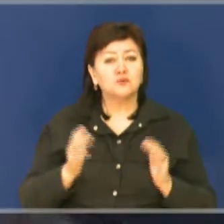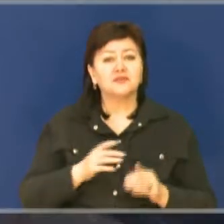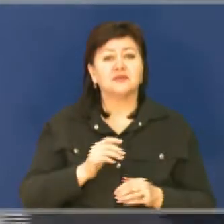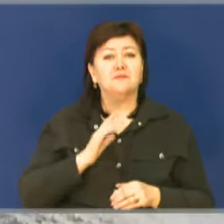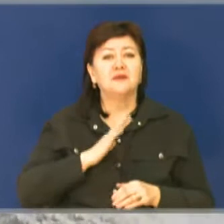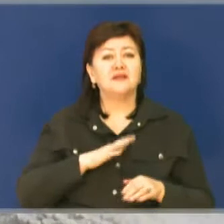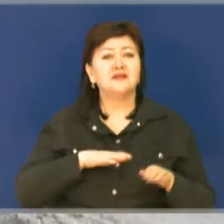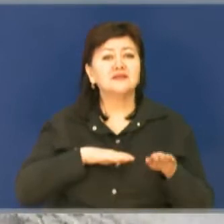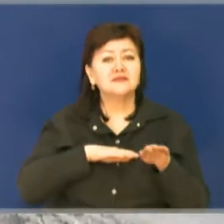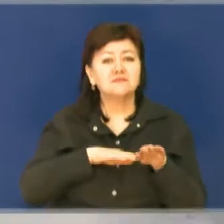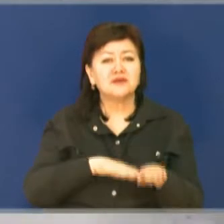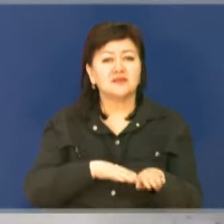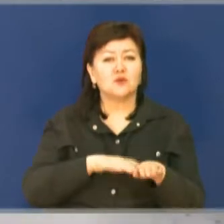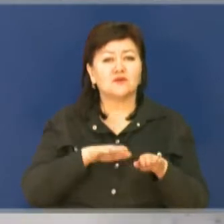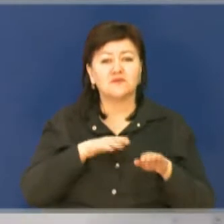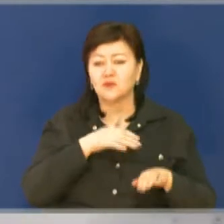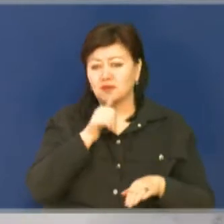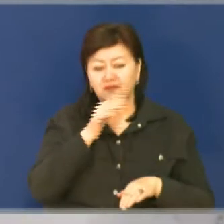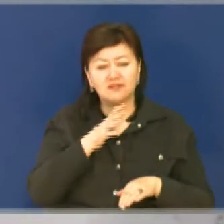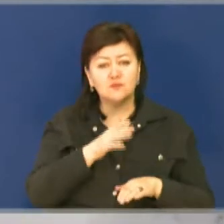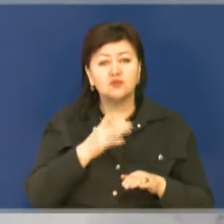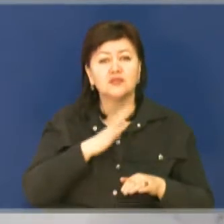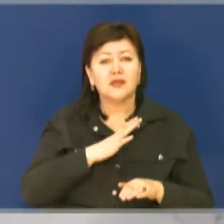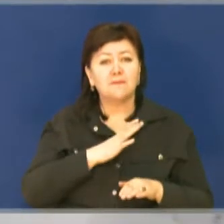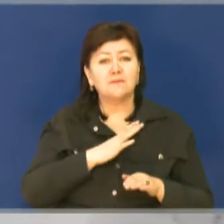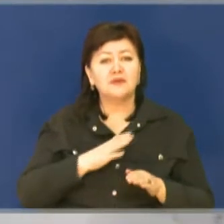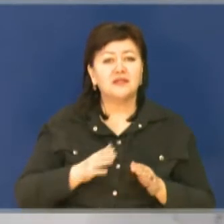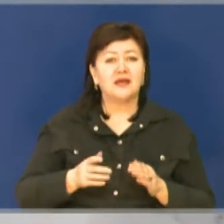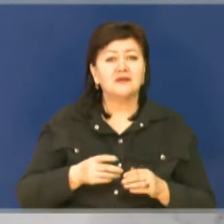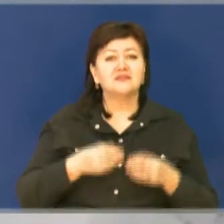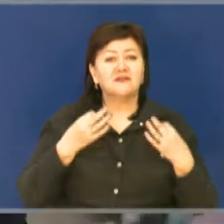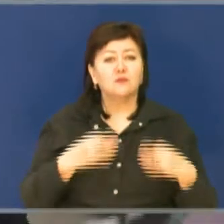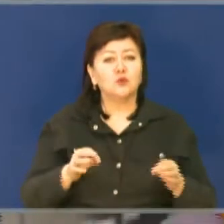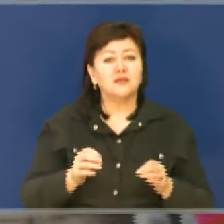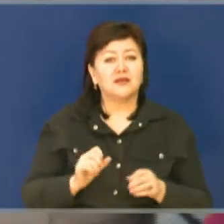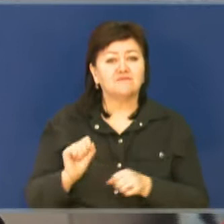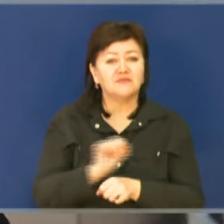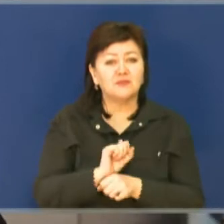пробках и заторах. Даже по тротуарам передвигаться стало довольно проблематично.